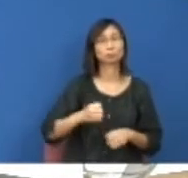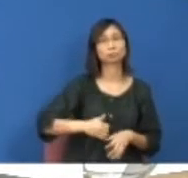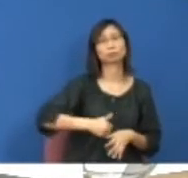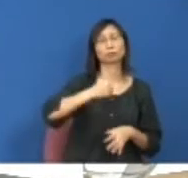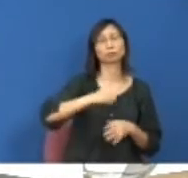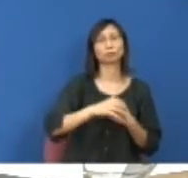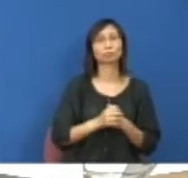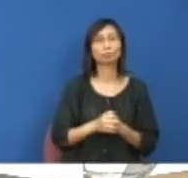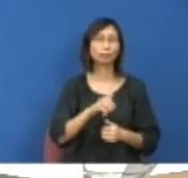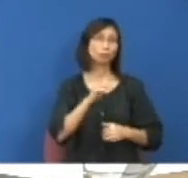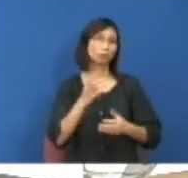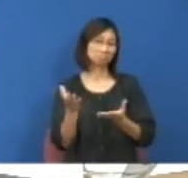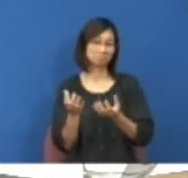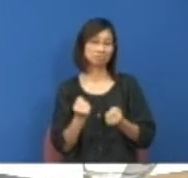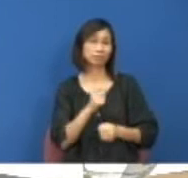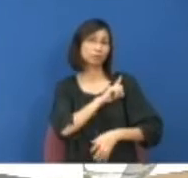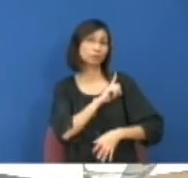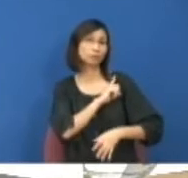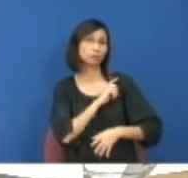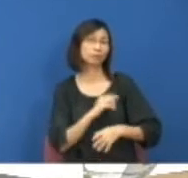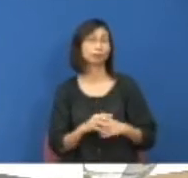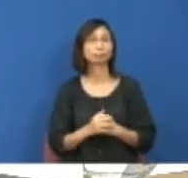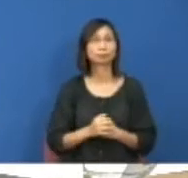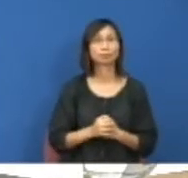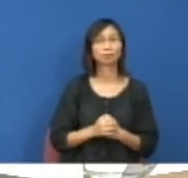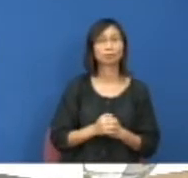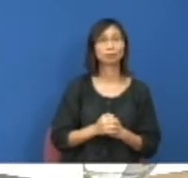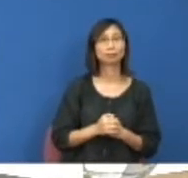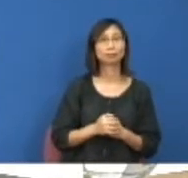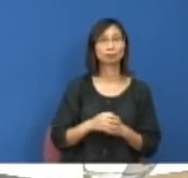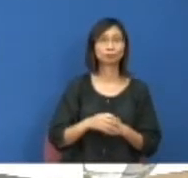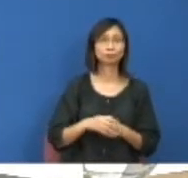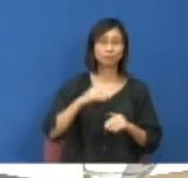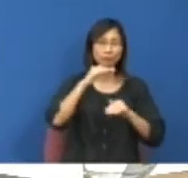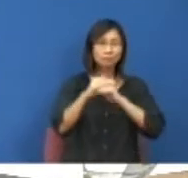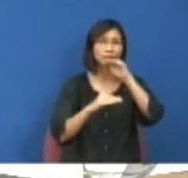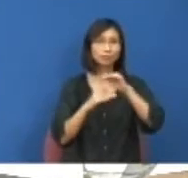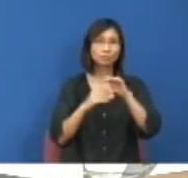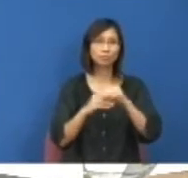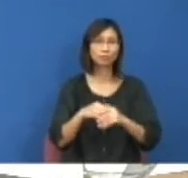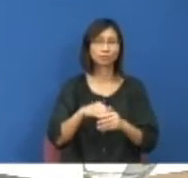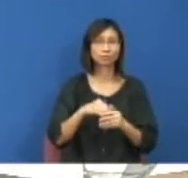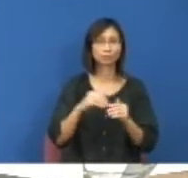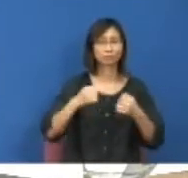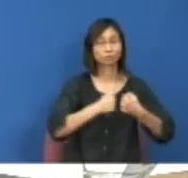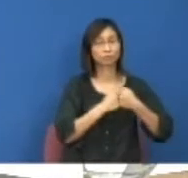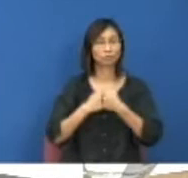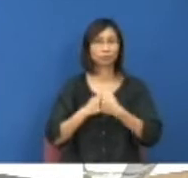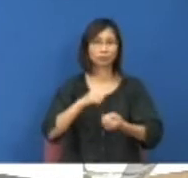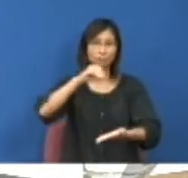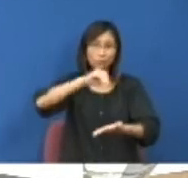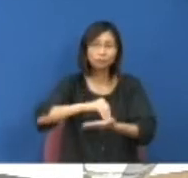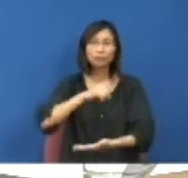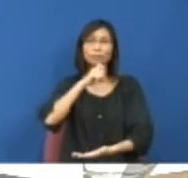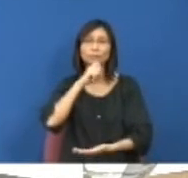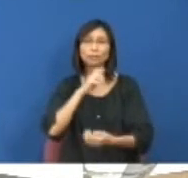生存或者係佢嘅利潤嘅時候咧，咁個交鬥就不可免嘅啦。即係呢個唔係我哋發明嘅。不過講